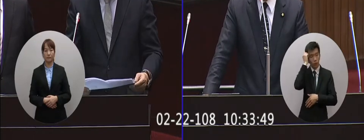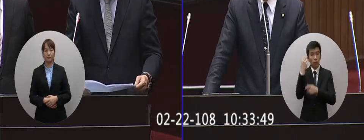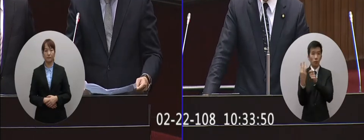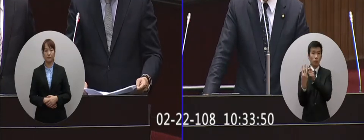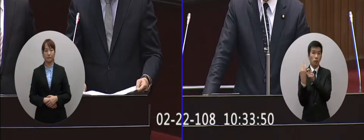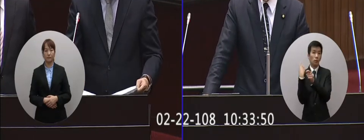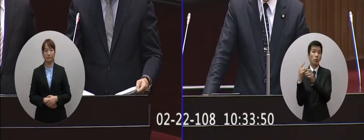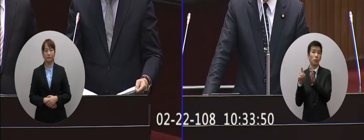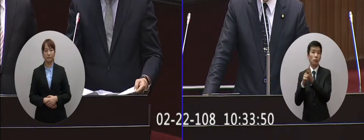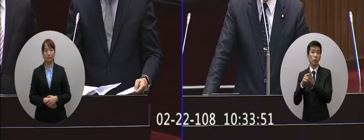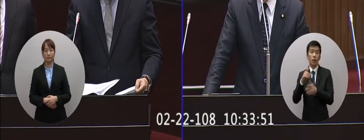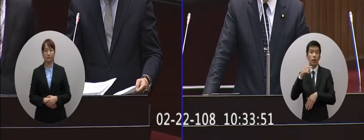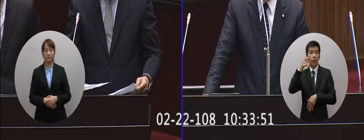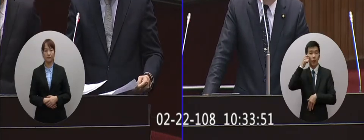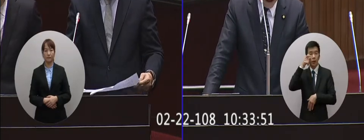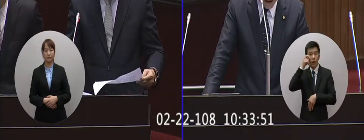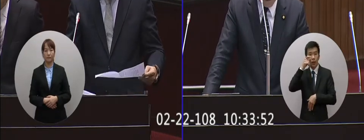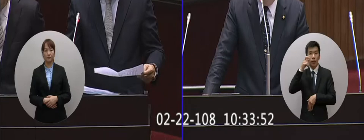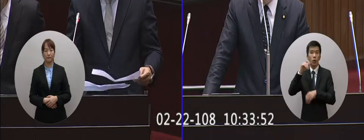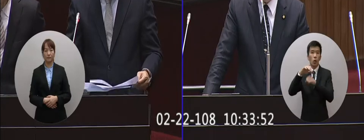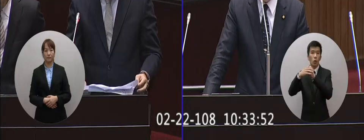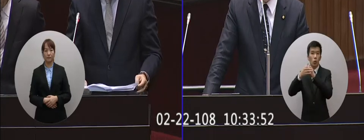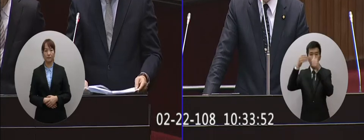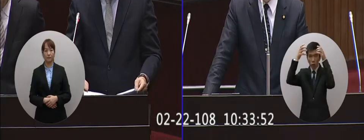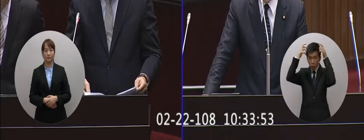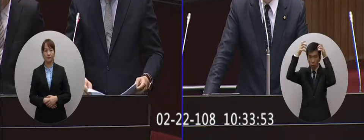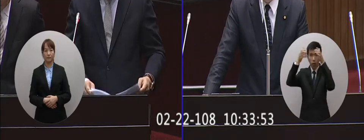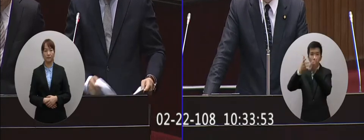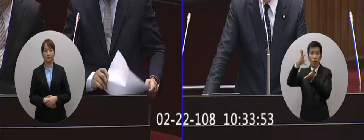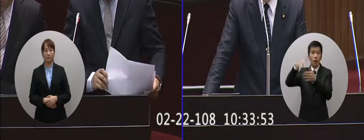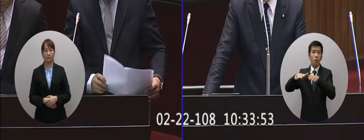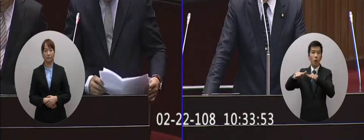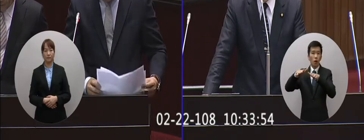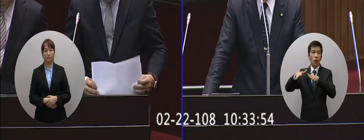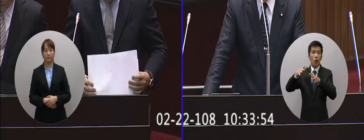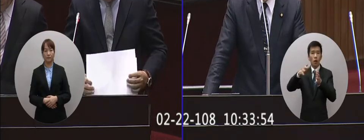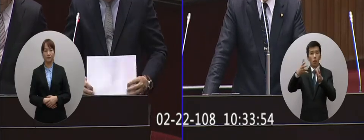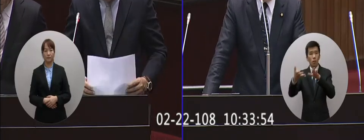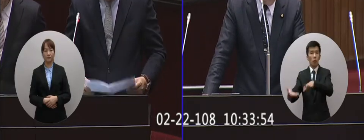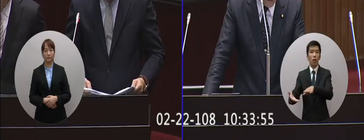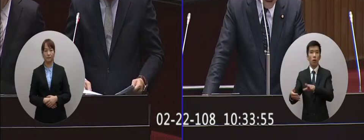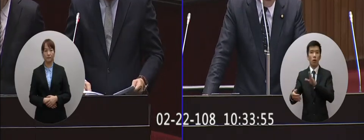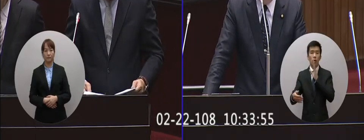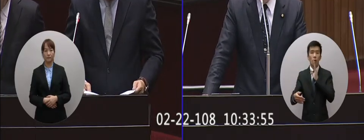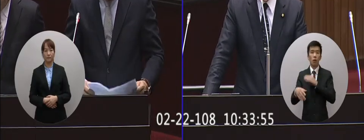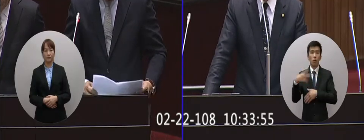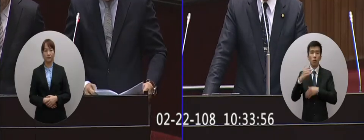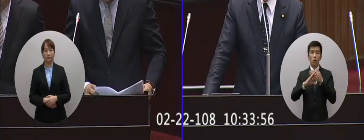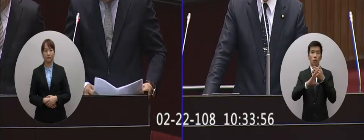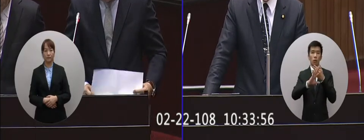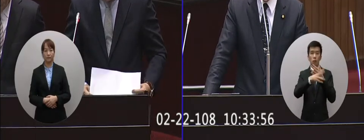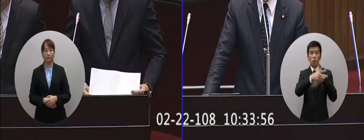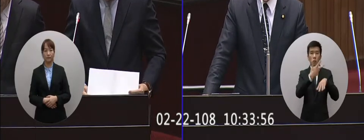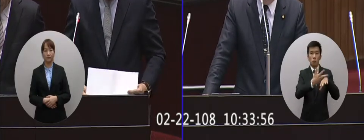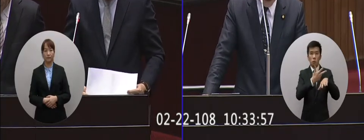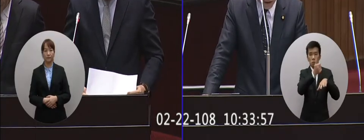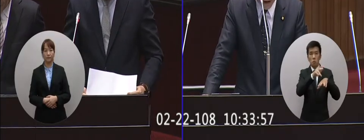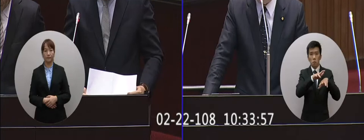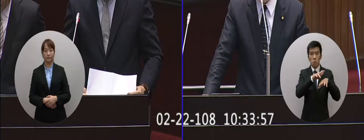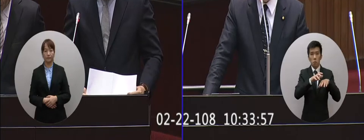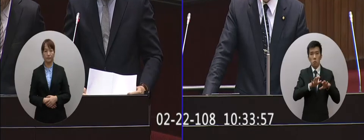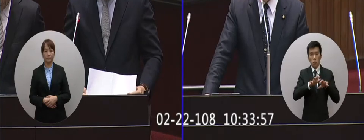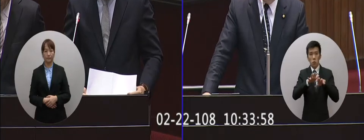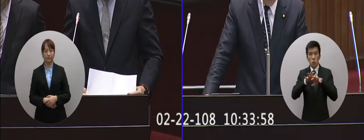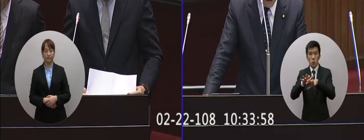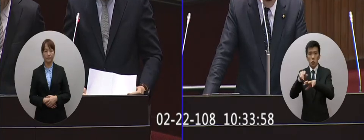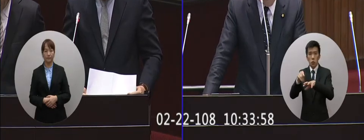观因为地震而倒塌，那很多的救灾团队跟专业的技师都乘着高铁很快的就